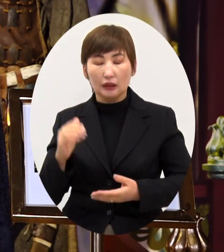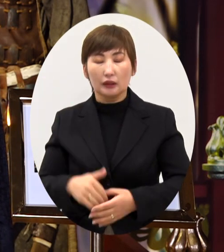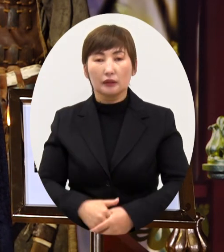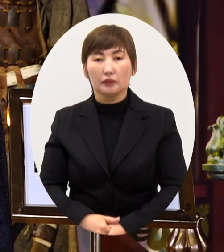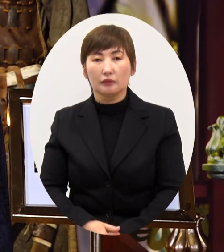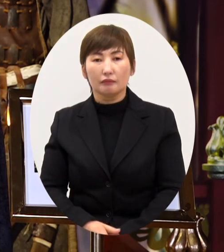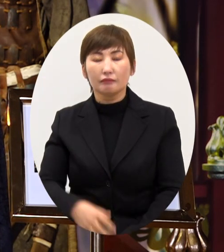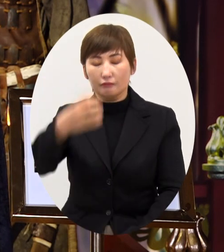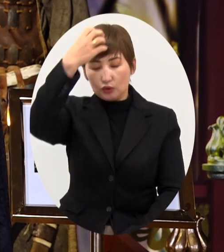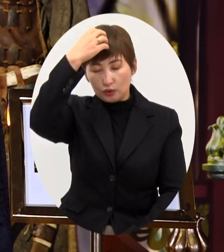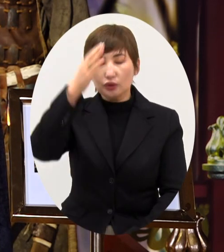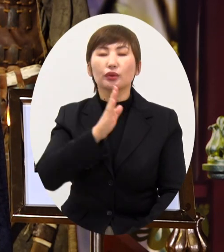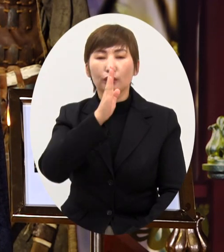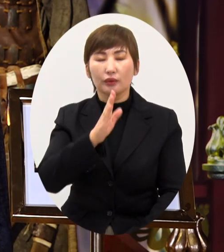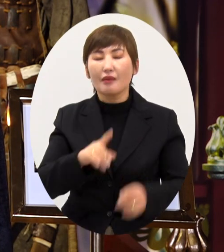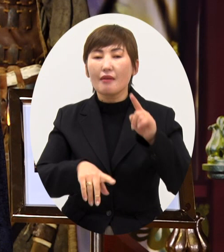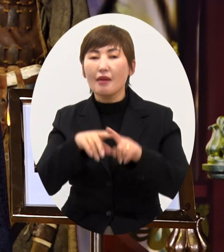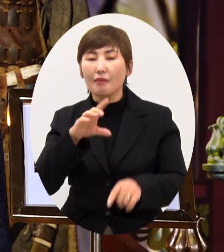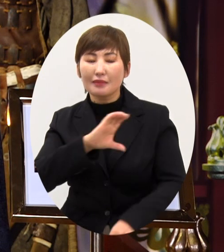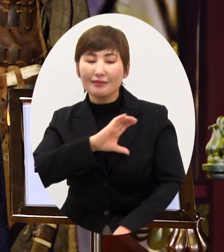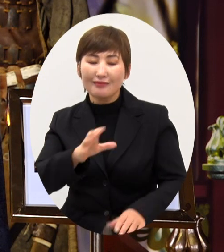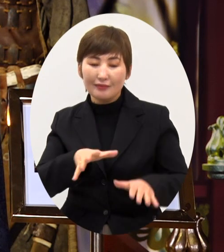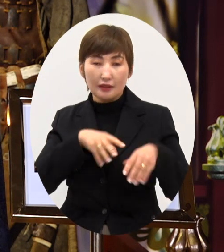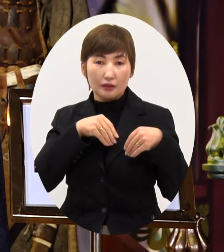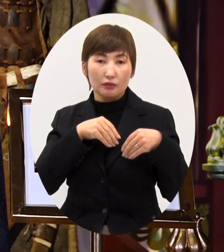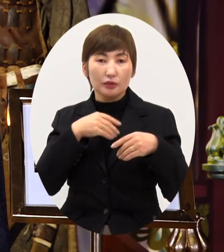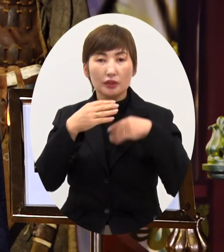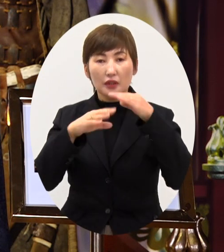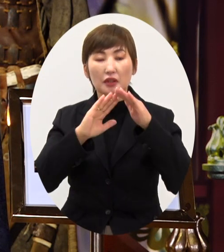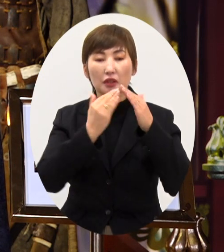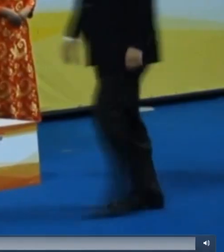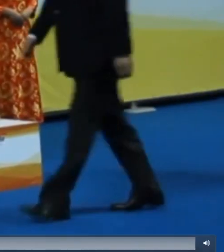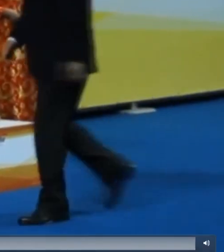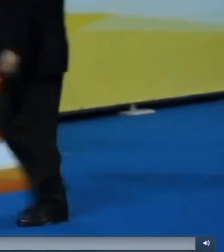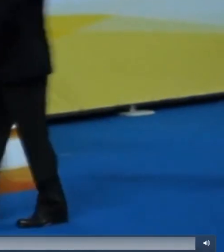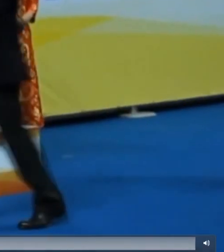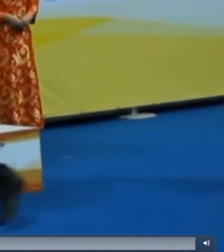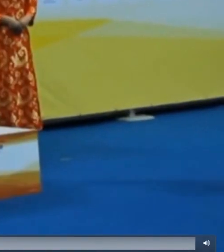Эндээс төрийн дуулыг сонсоход ямар сэтгэл төрснө? Гэр бүлийнхэнтэйгээ ярилцаарай.